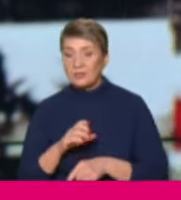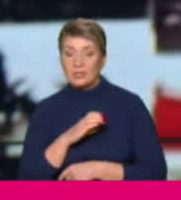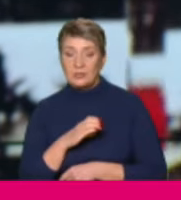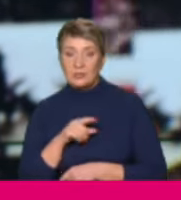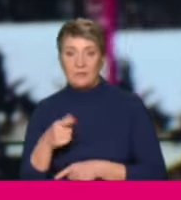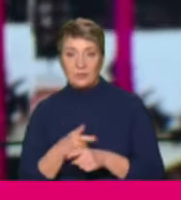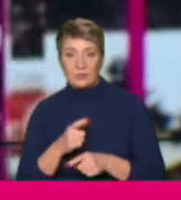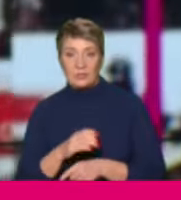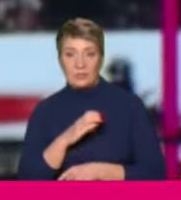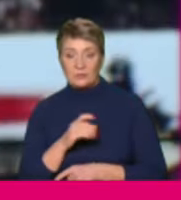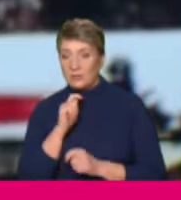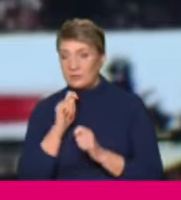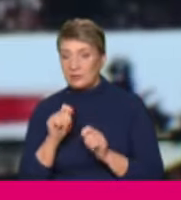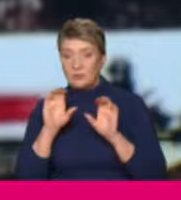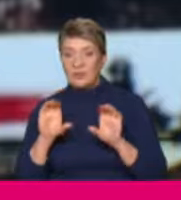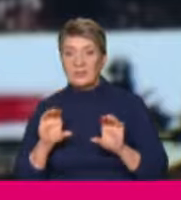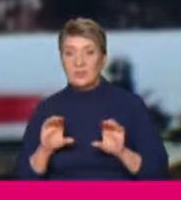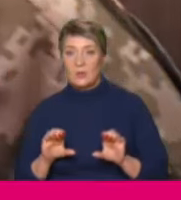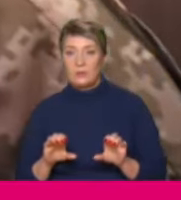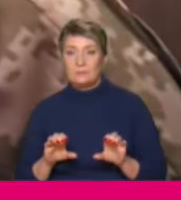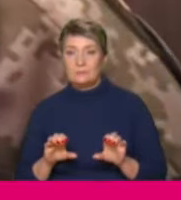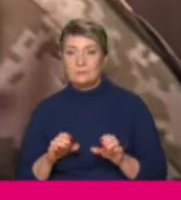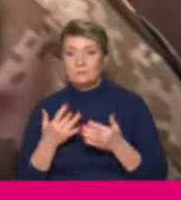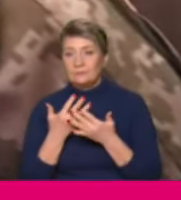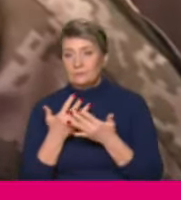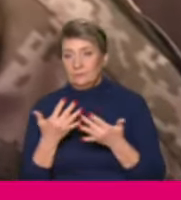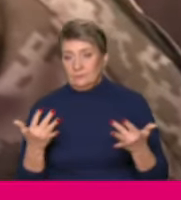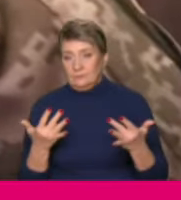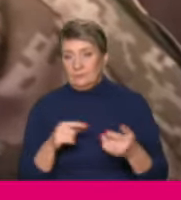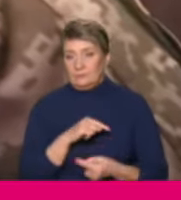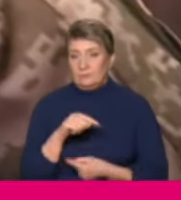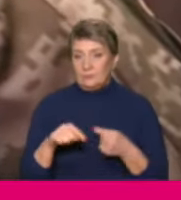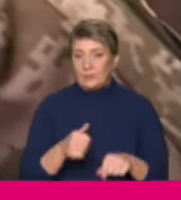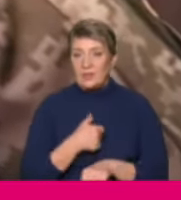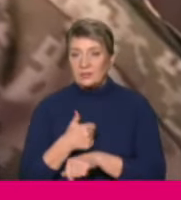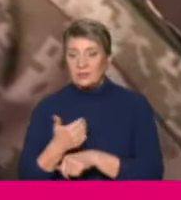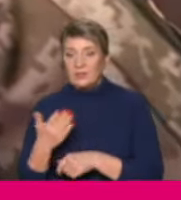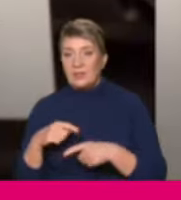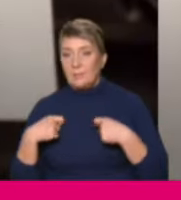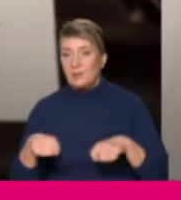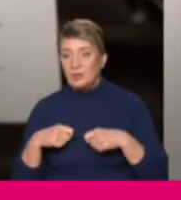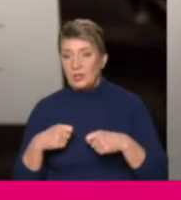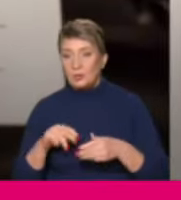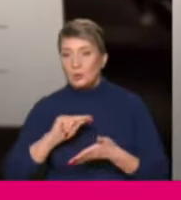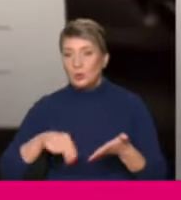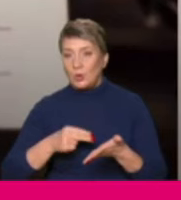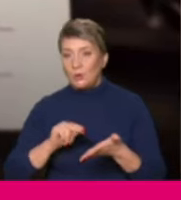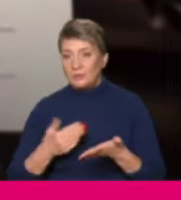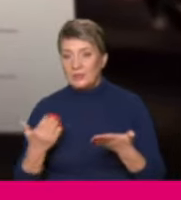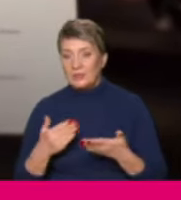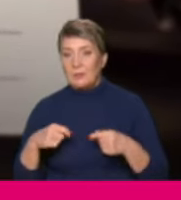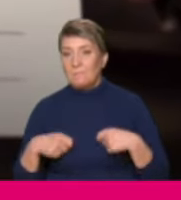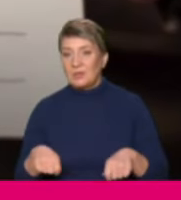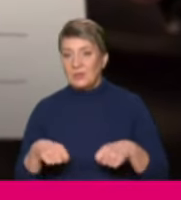розкіш дарують незаконно різні ділки, чиновники, які продають довідки, які продають,